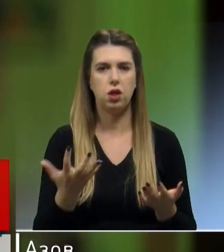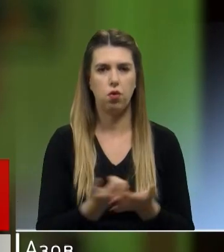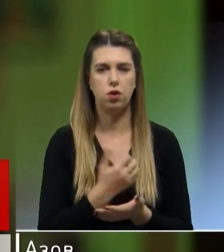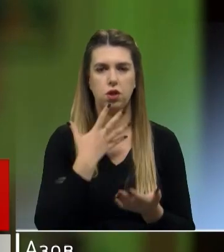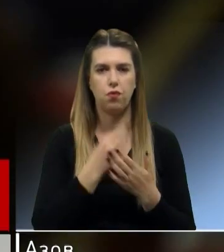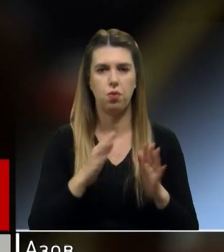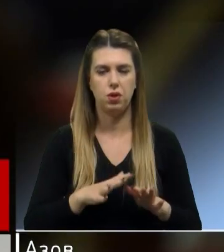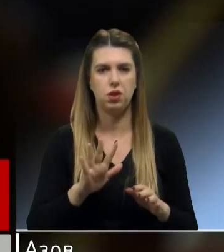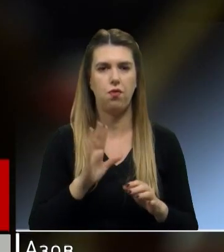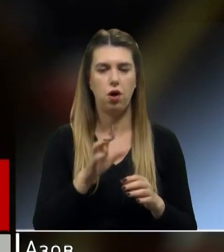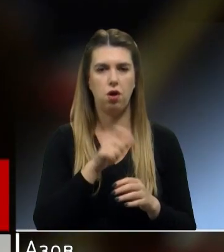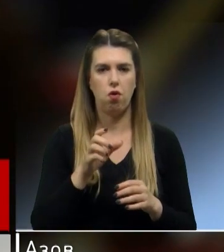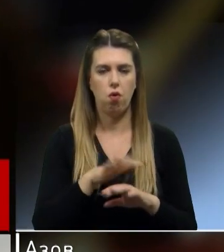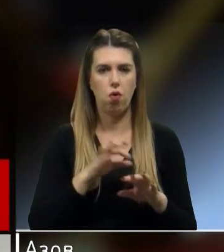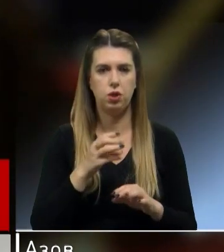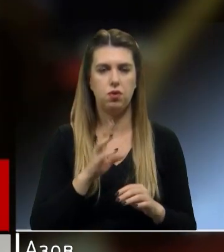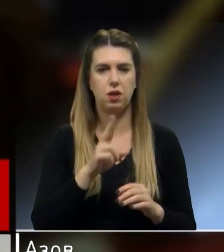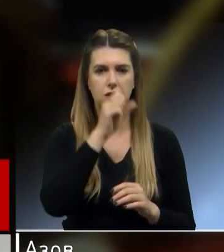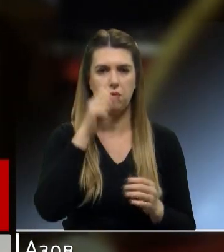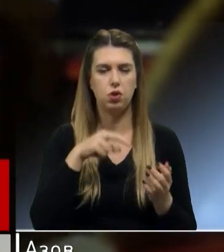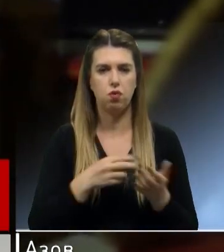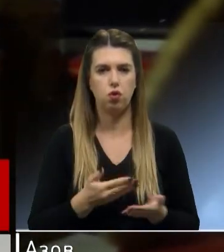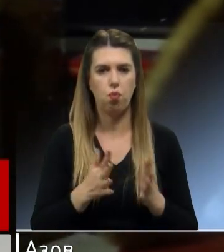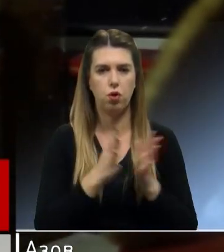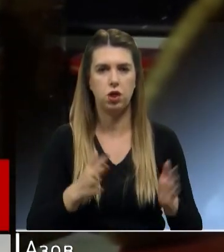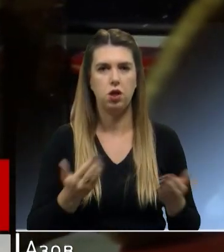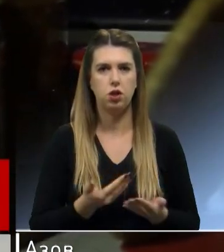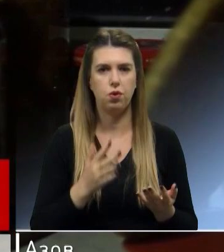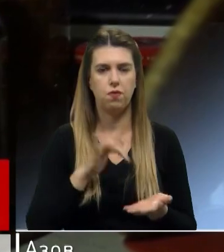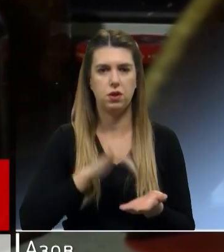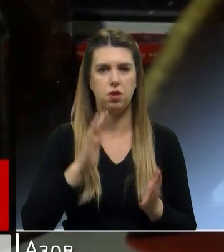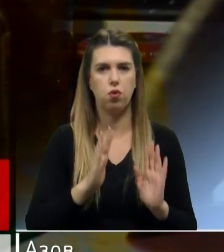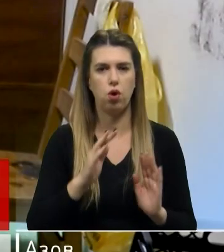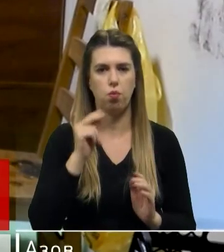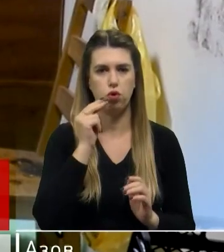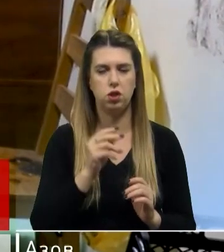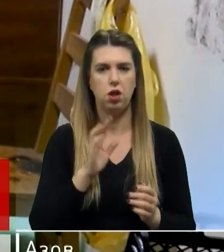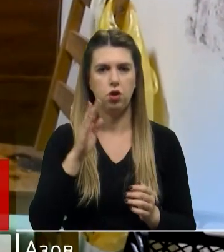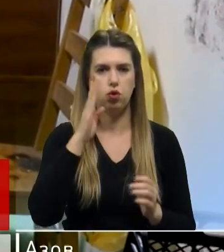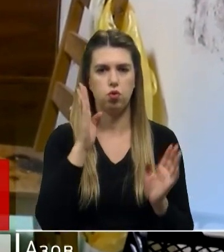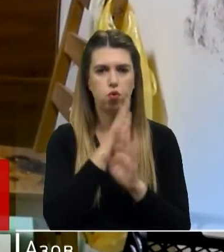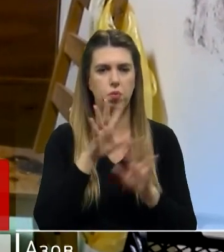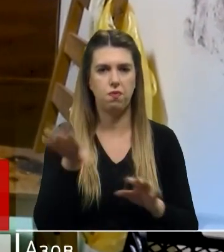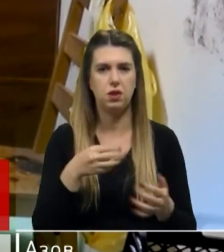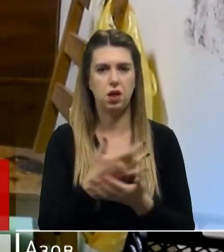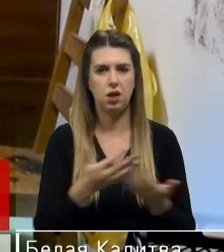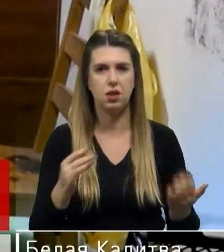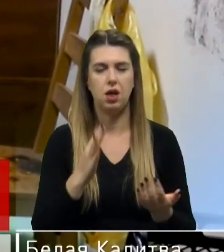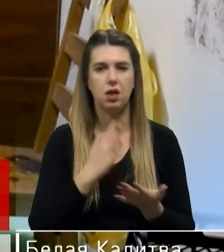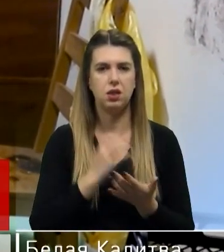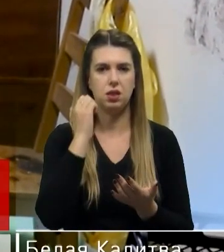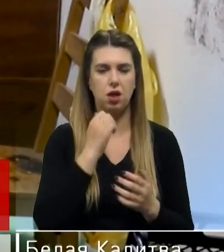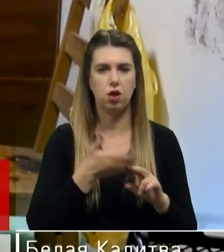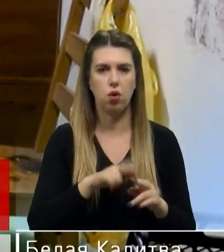свое место в обществе. К зиме жильцов становится больше. Кстати, проживают в центре только мужчины. Судьбы совершенно разные. Есть старики,